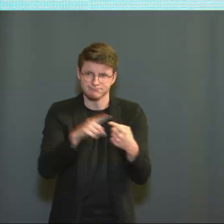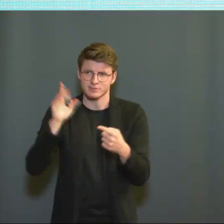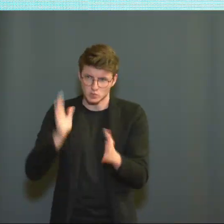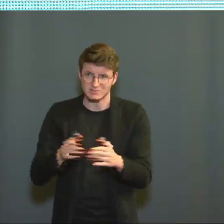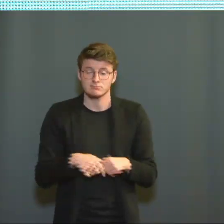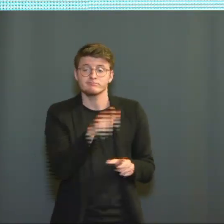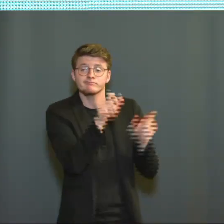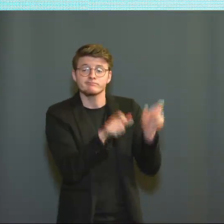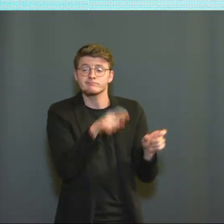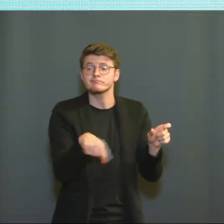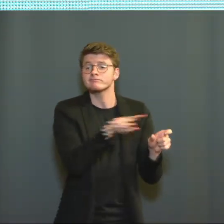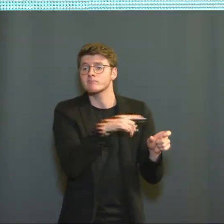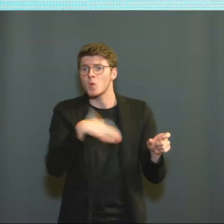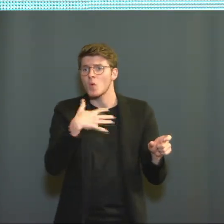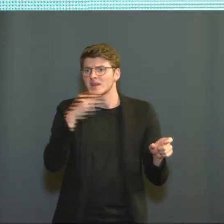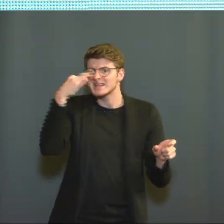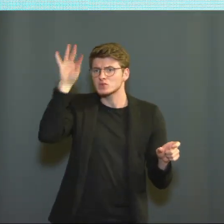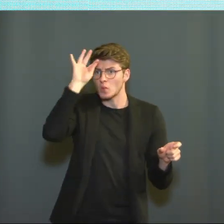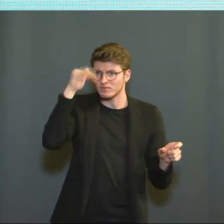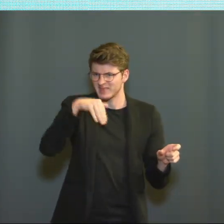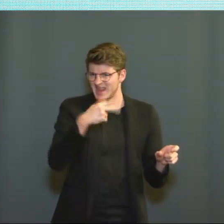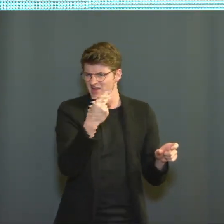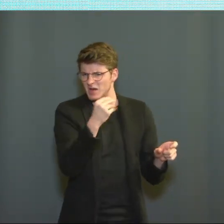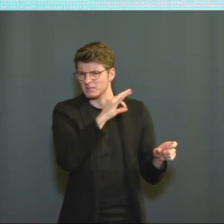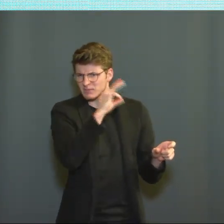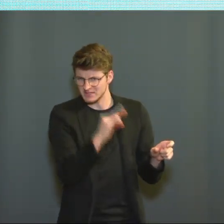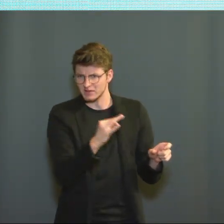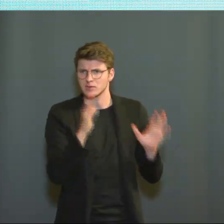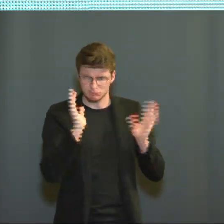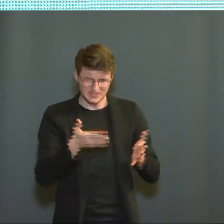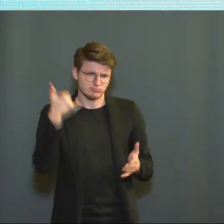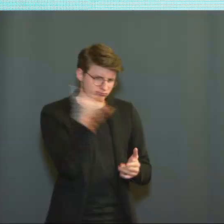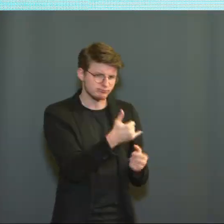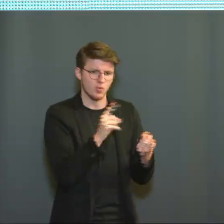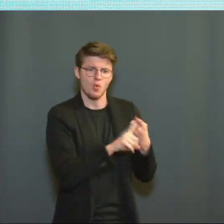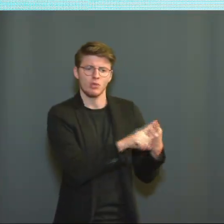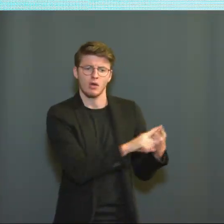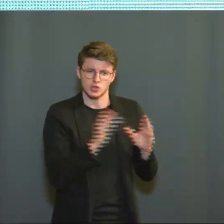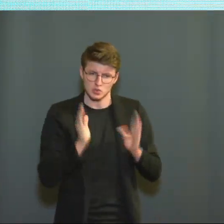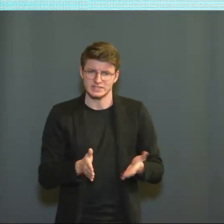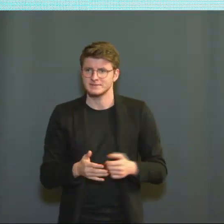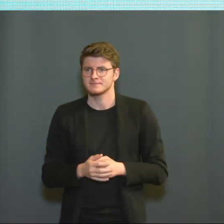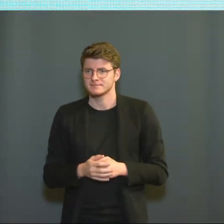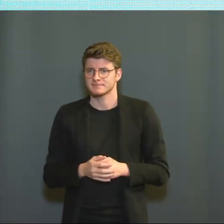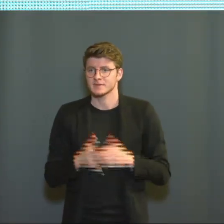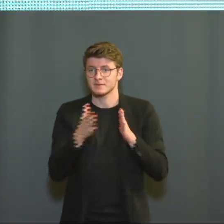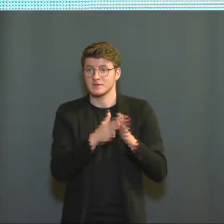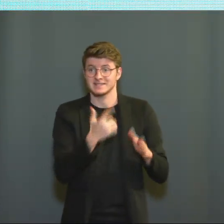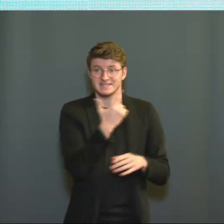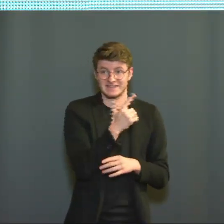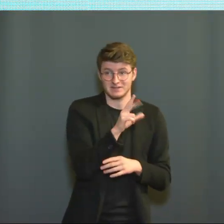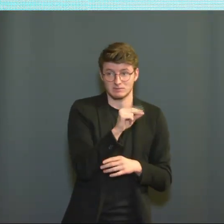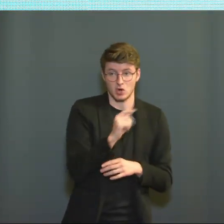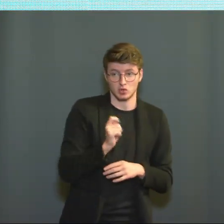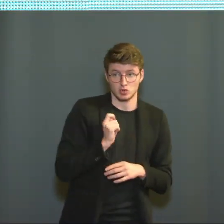hoogrisicocontacten, dan bereiken we 89% via het contactcenter. In de periode van 27 augustus tot